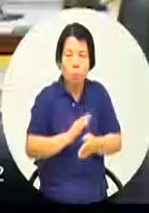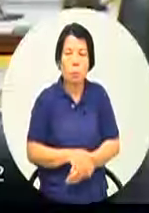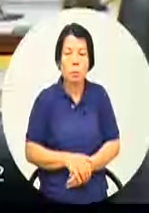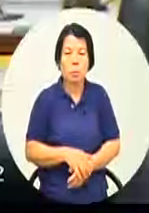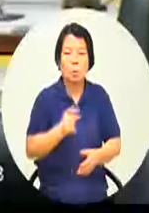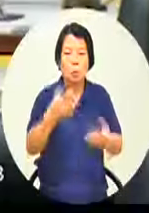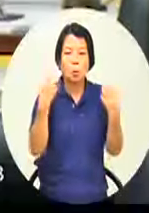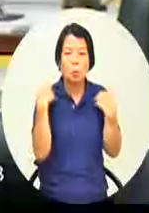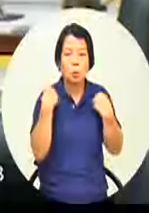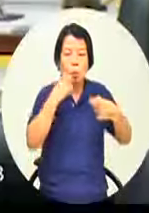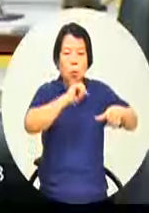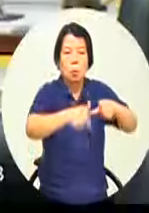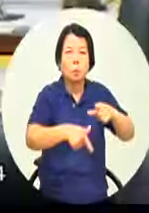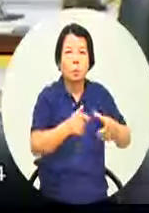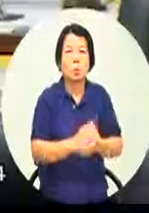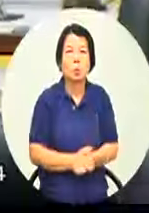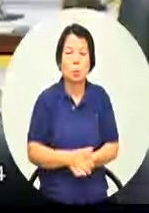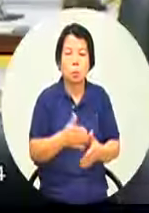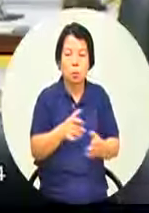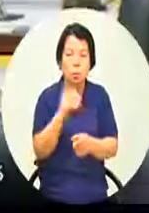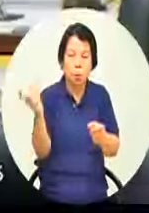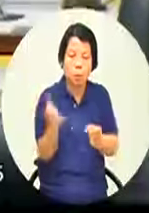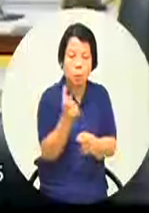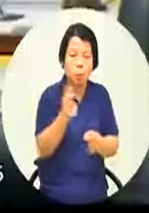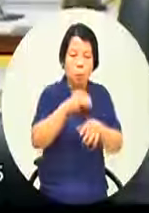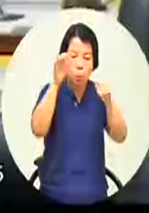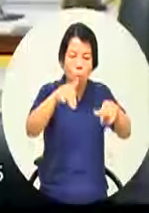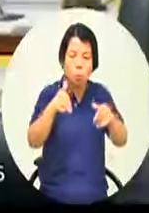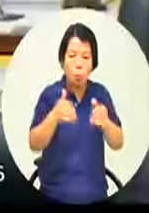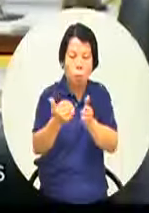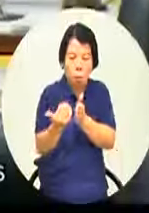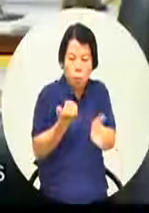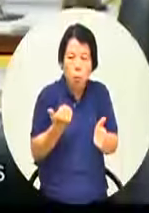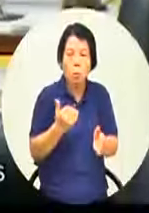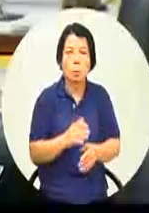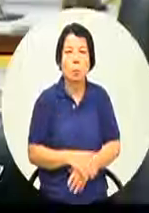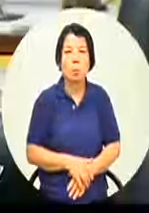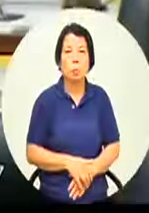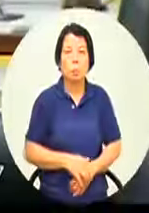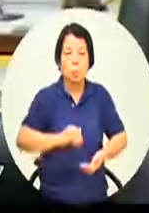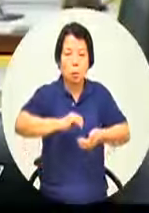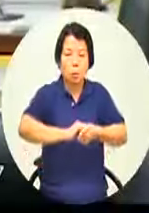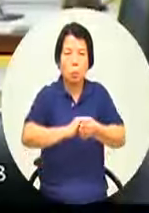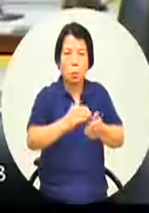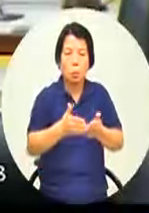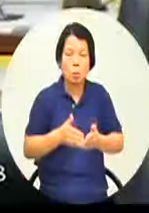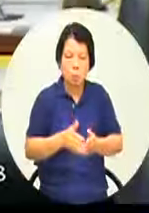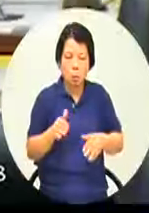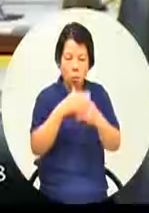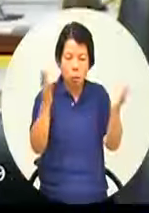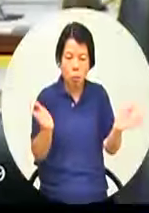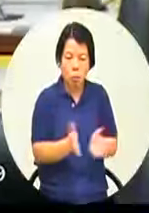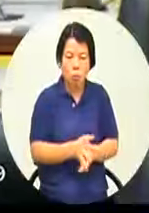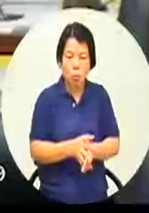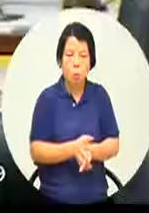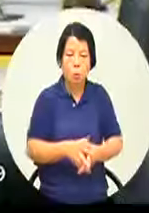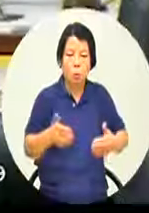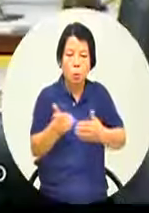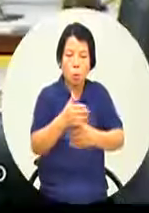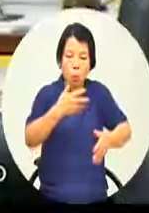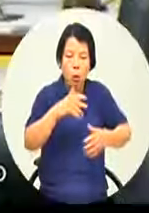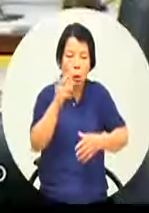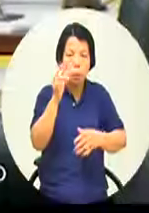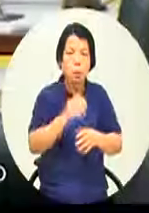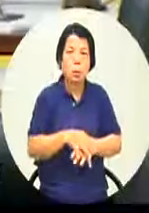承包商，我们包商哦，在台风或者下雨来临的时候，一定要全面的疏通我们的下水